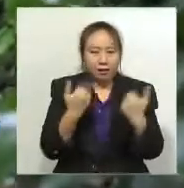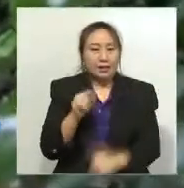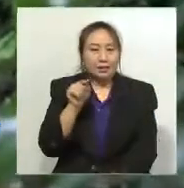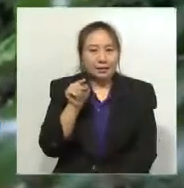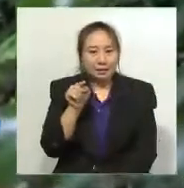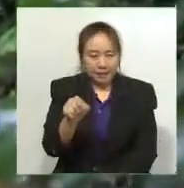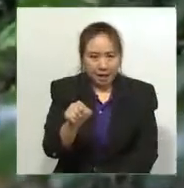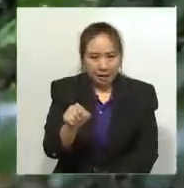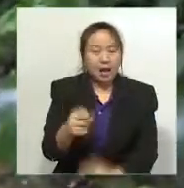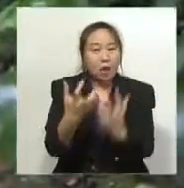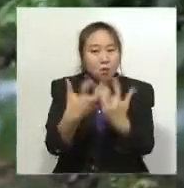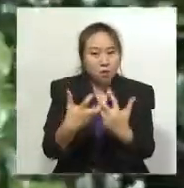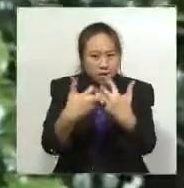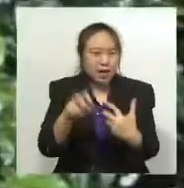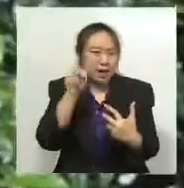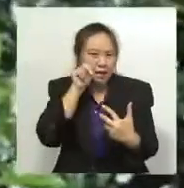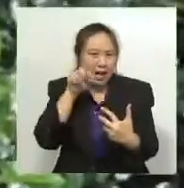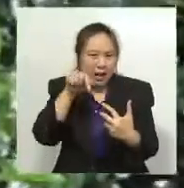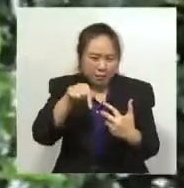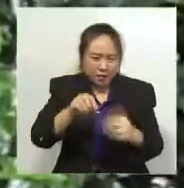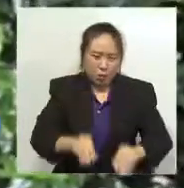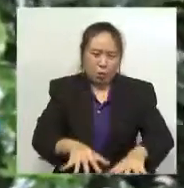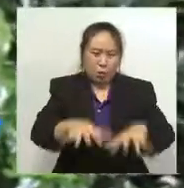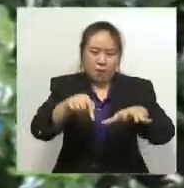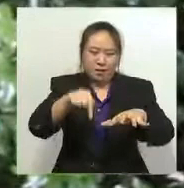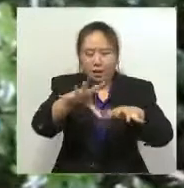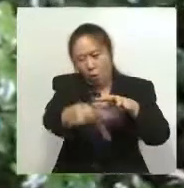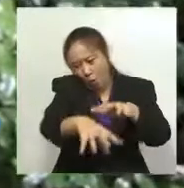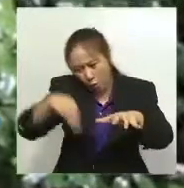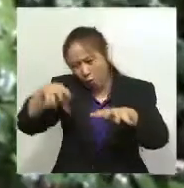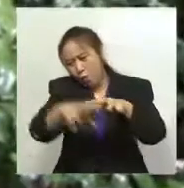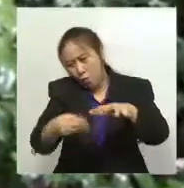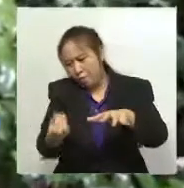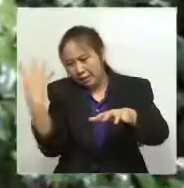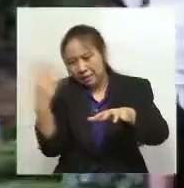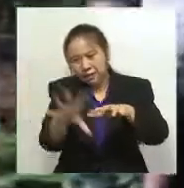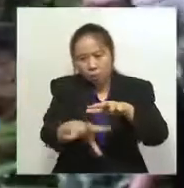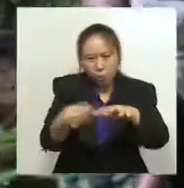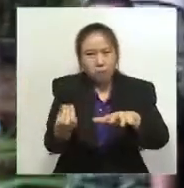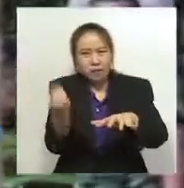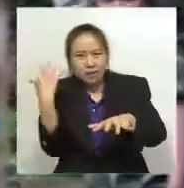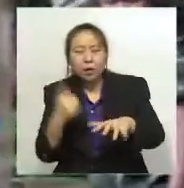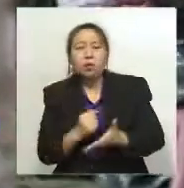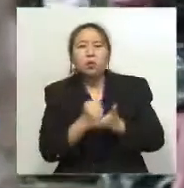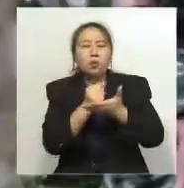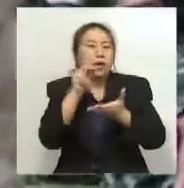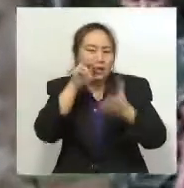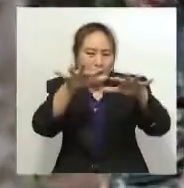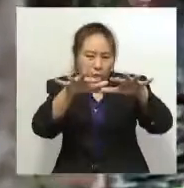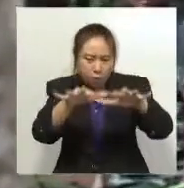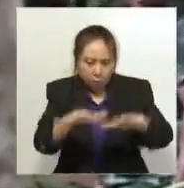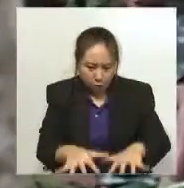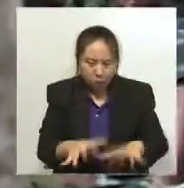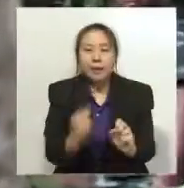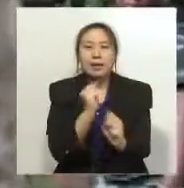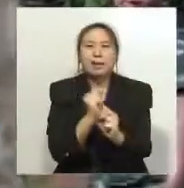การให้ระดมนำเครื่องสูบน้ำมาสูบน้ำท่วมขังจากในถ้ำให้ได้มากที่สุดนะครับเพื่อเป็นการลดระดับน้ำให้เจ้าหน้าที่ปฏิบัติงาน